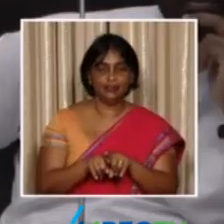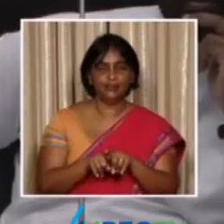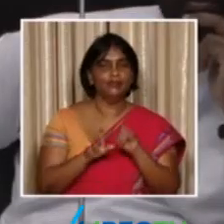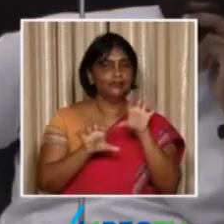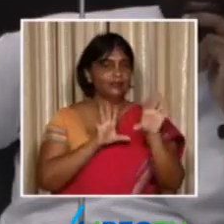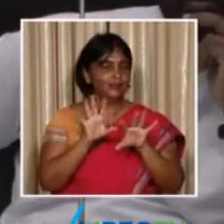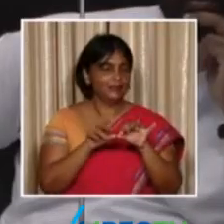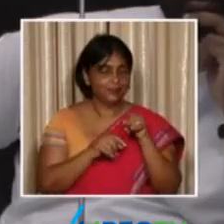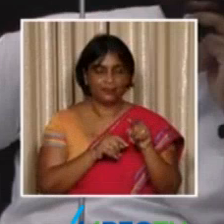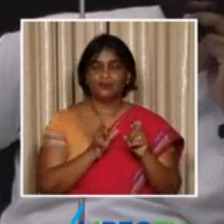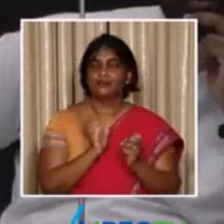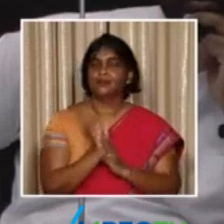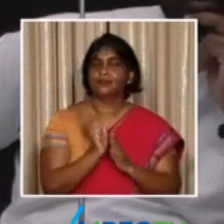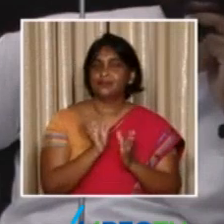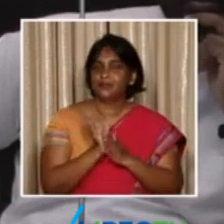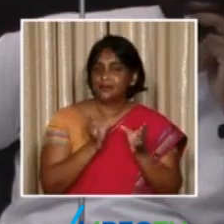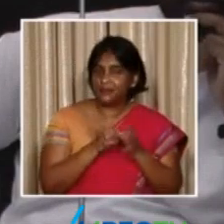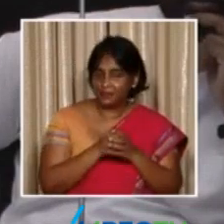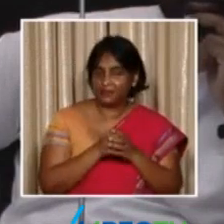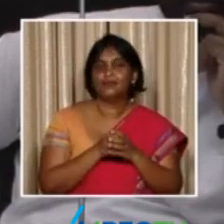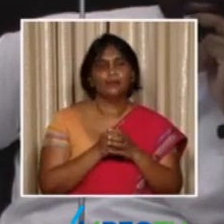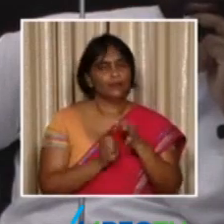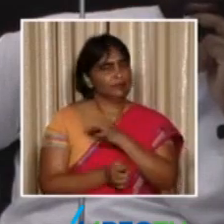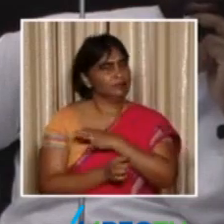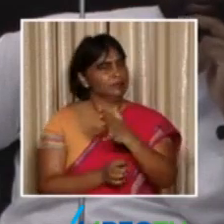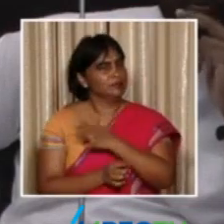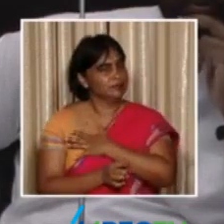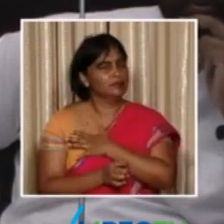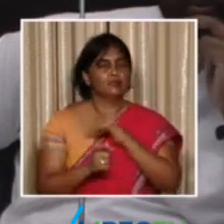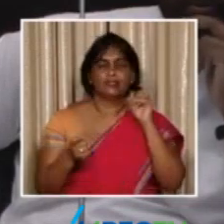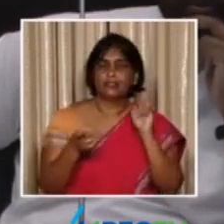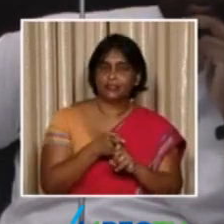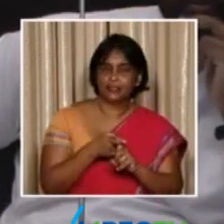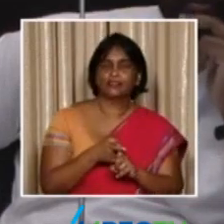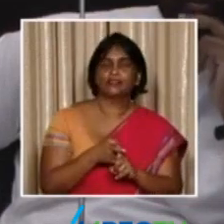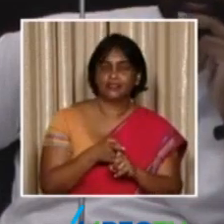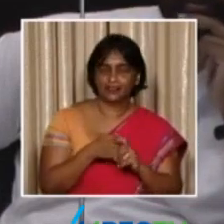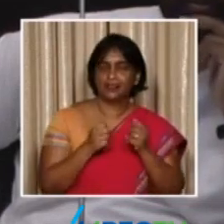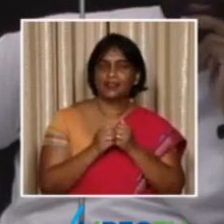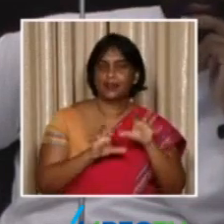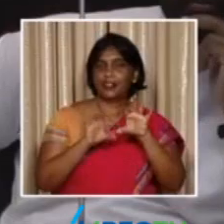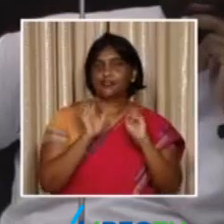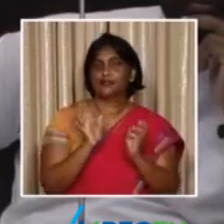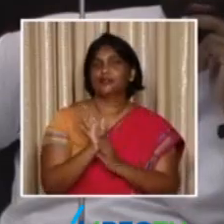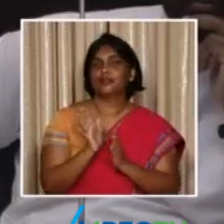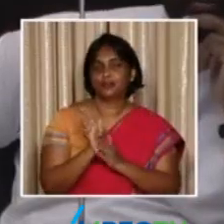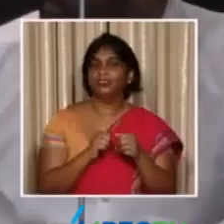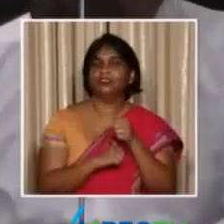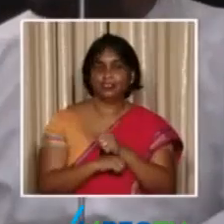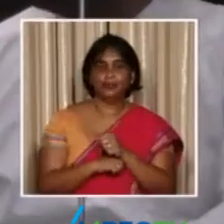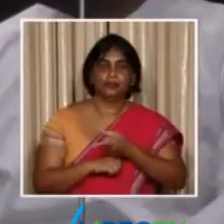තීරින් කාරක සභාව සම්පූර්ණ අසාර්ථක වෛර වෛරයෙන් පලිගන්නා තීරින් කාරක සභාවක් බවට පත්